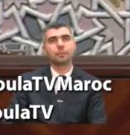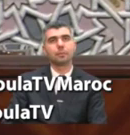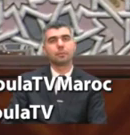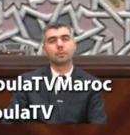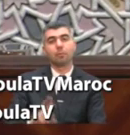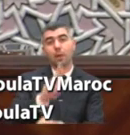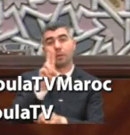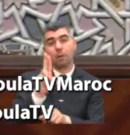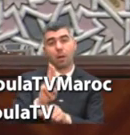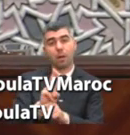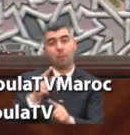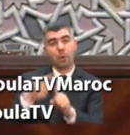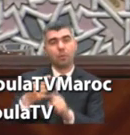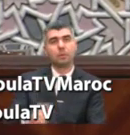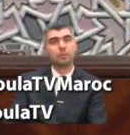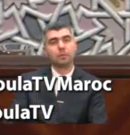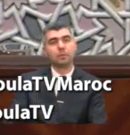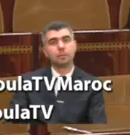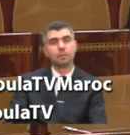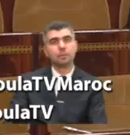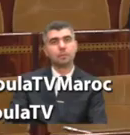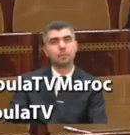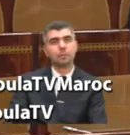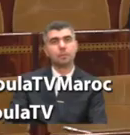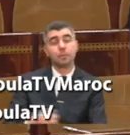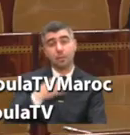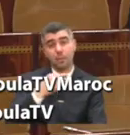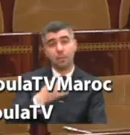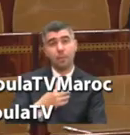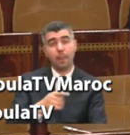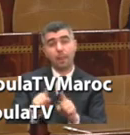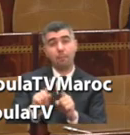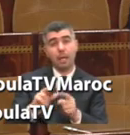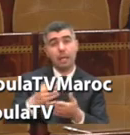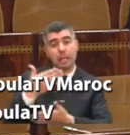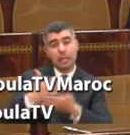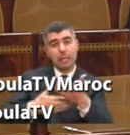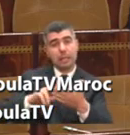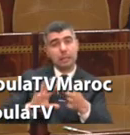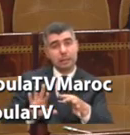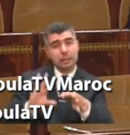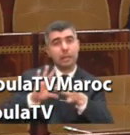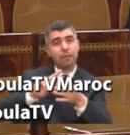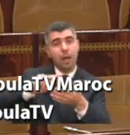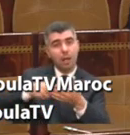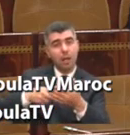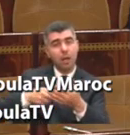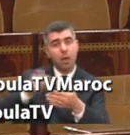تعقيب الفريق، تفضلوا سيد نائب. السيدة الوزيرة، اتفاقية ديال التبادل الحر مع